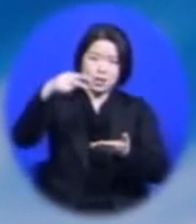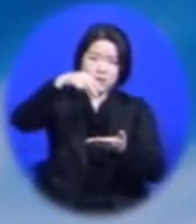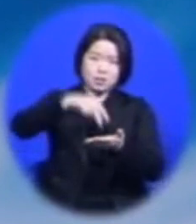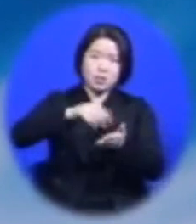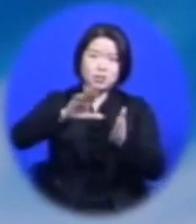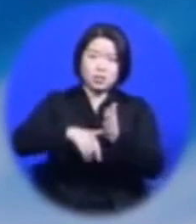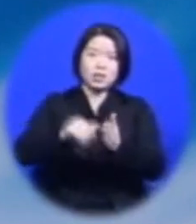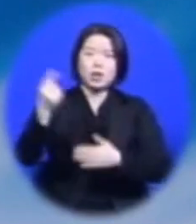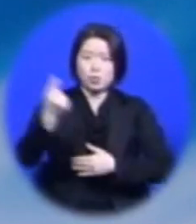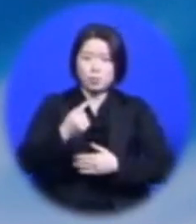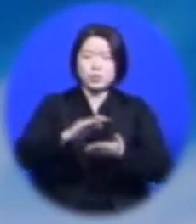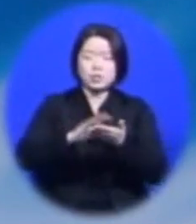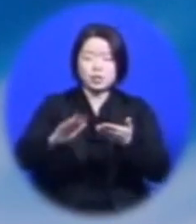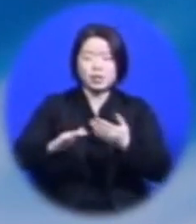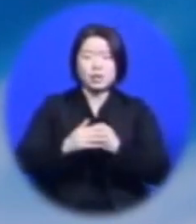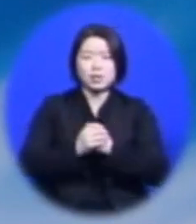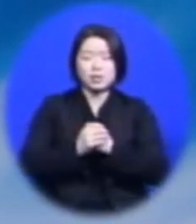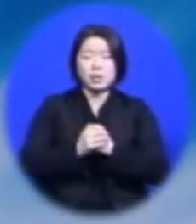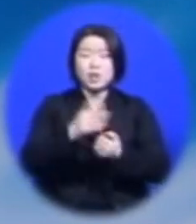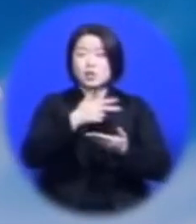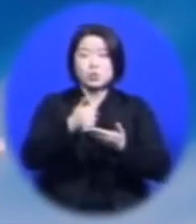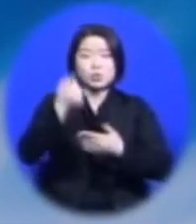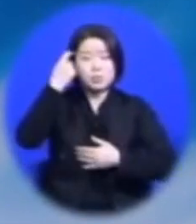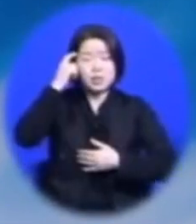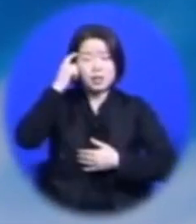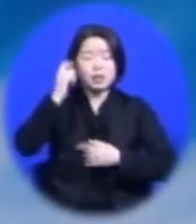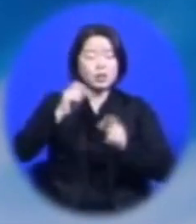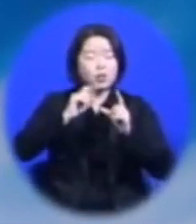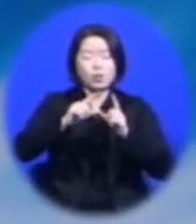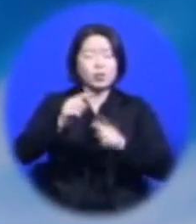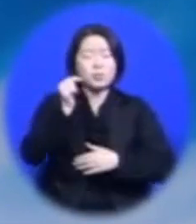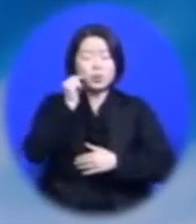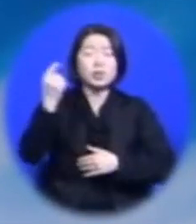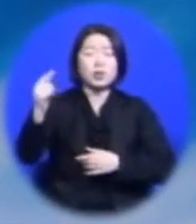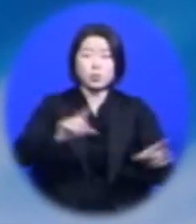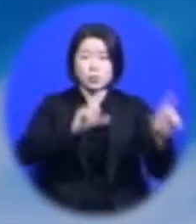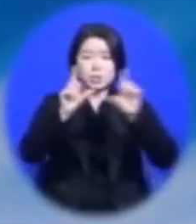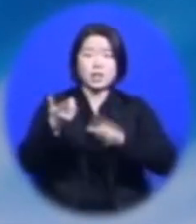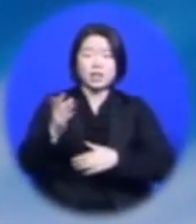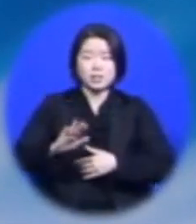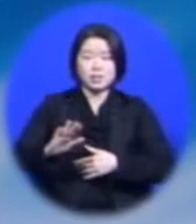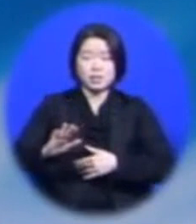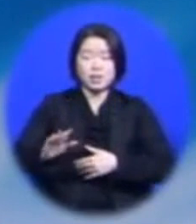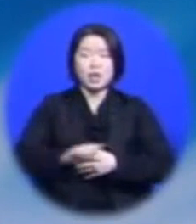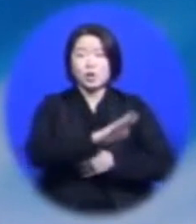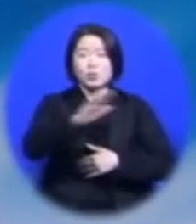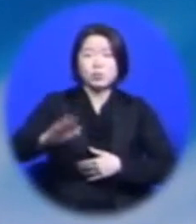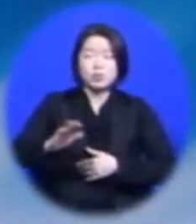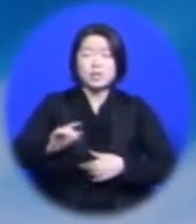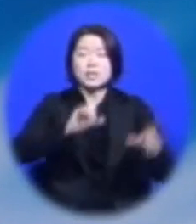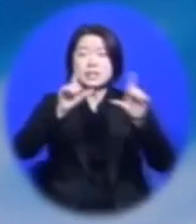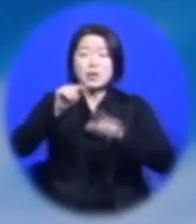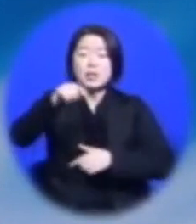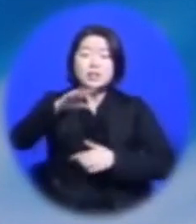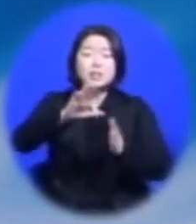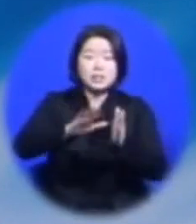거예요. 주님 생각 거의 못 해보고 살았던 우리의 삶이 그때는